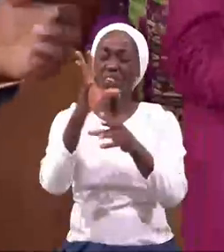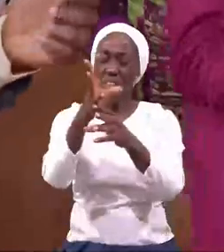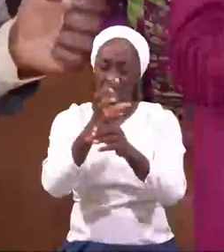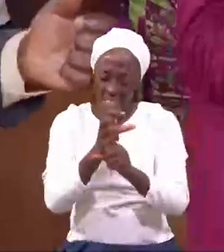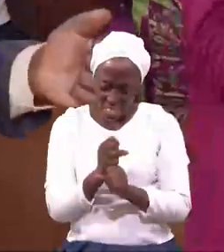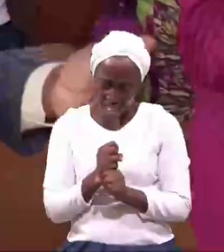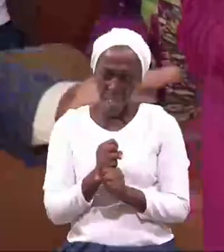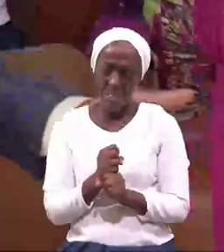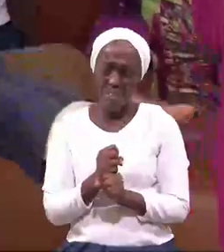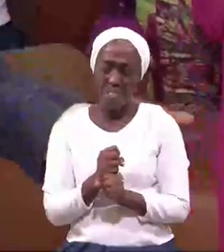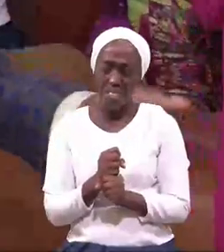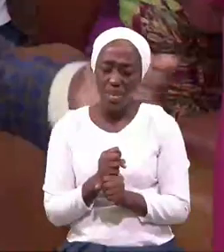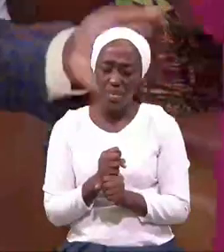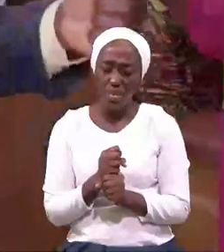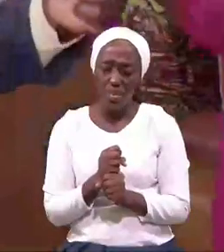Reçois.